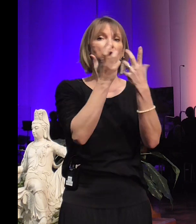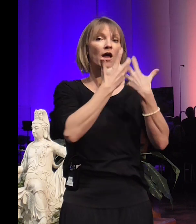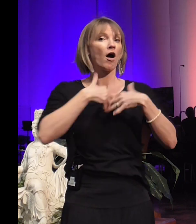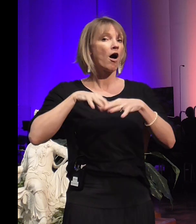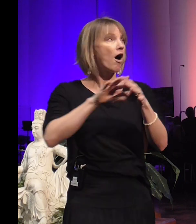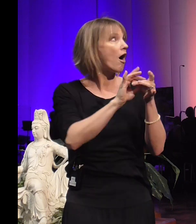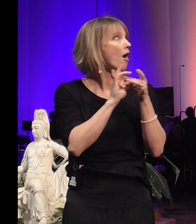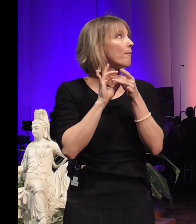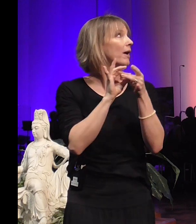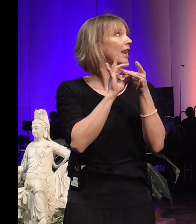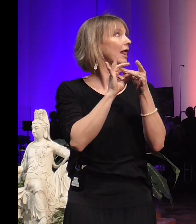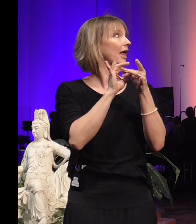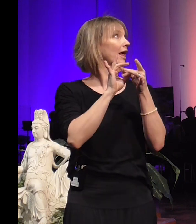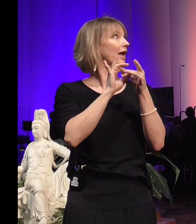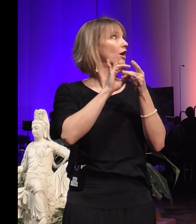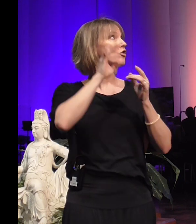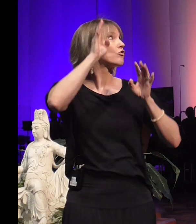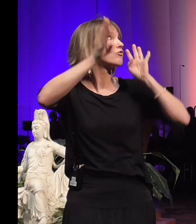творчості та любові.